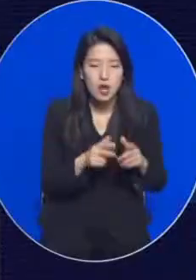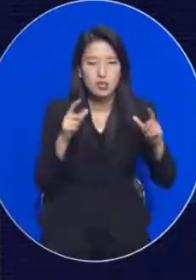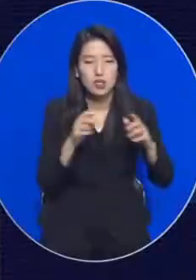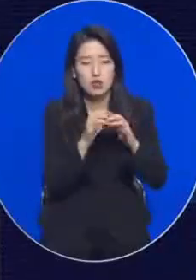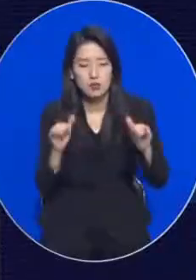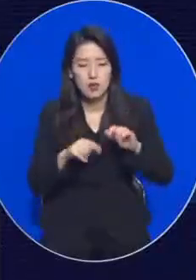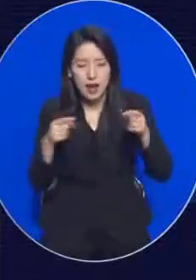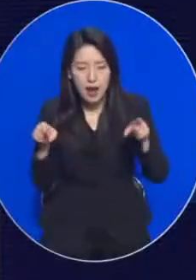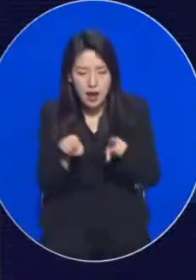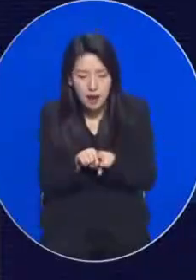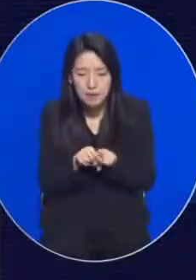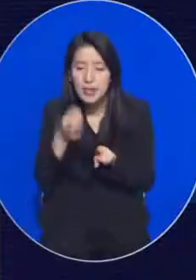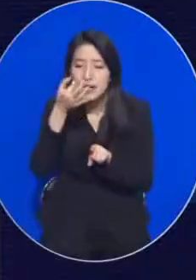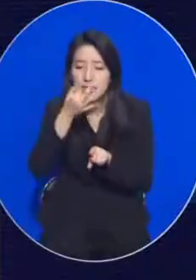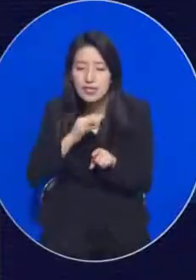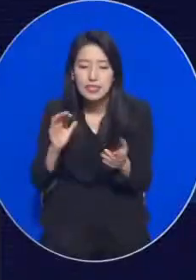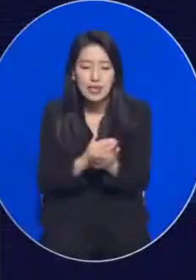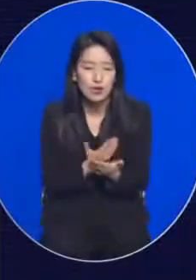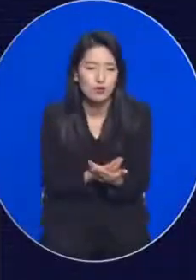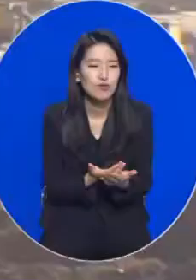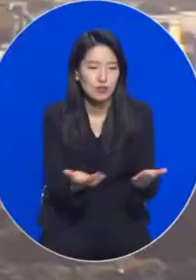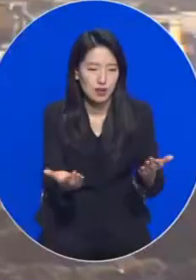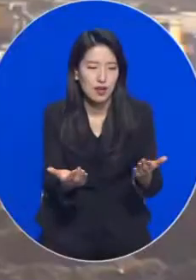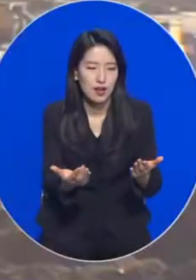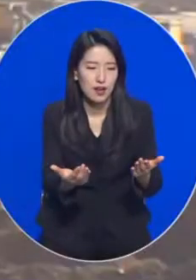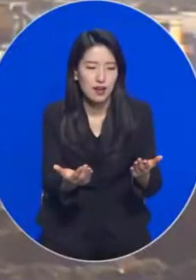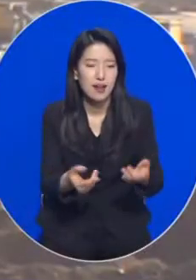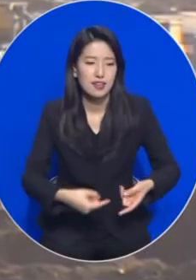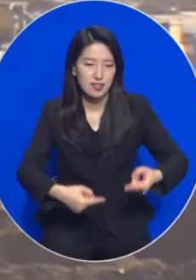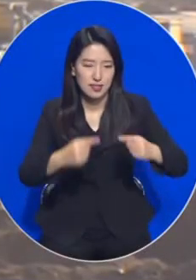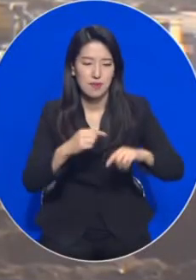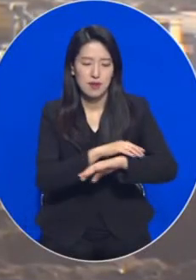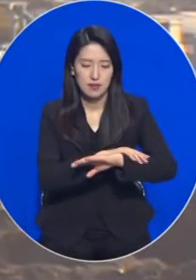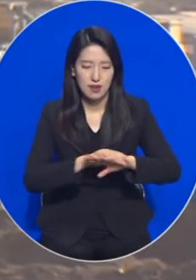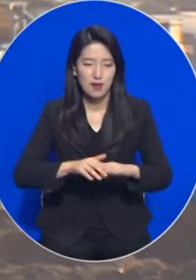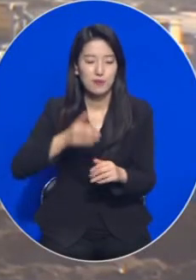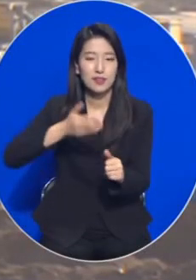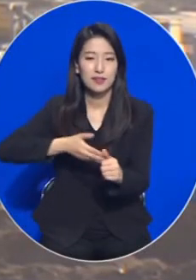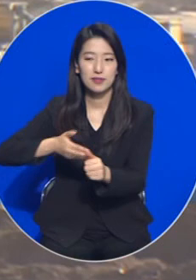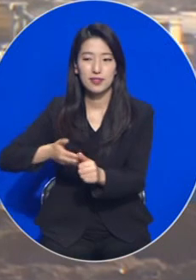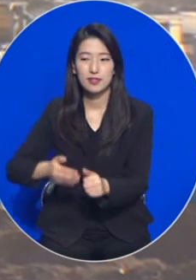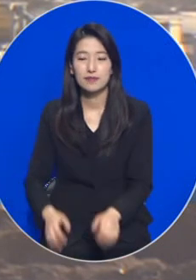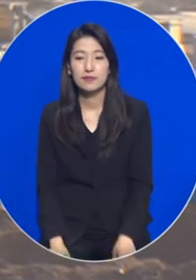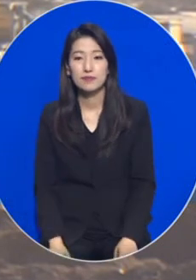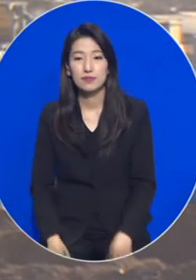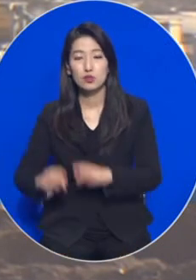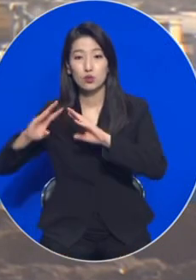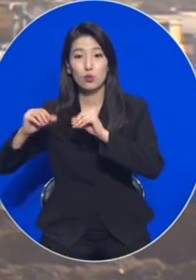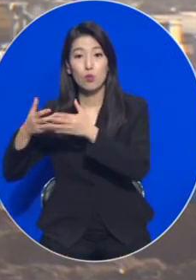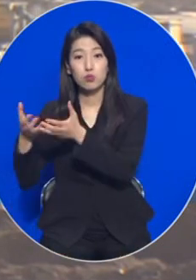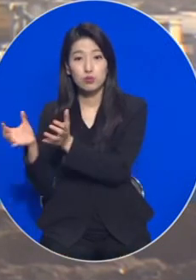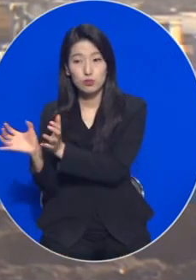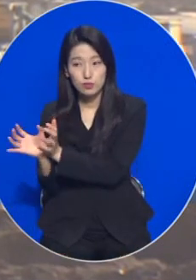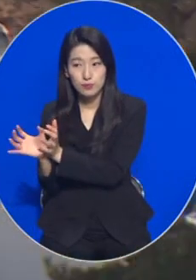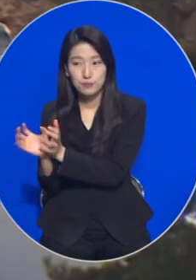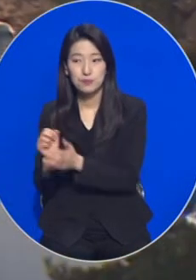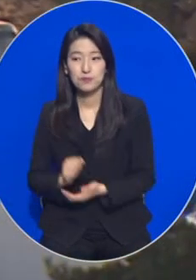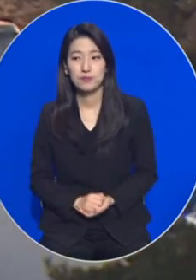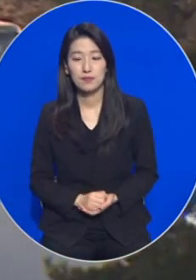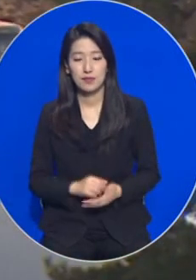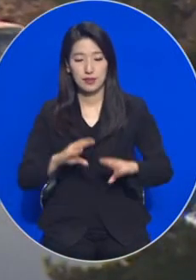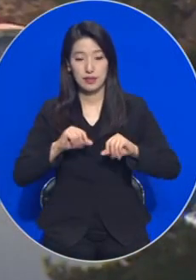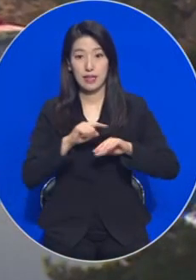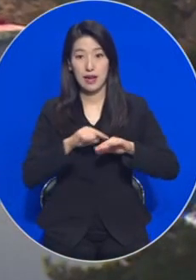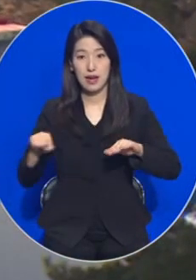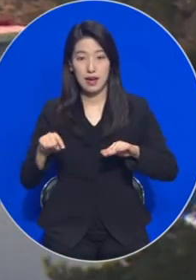주민들이 함께 나눌 수 있도록 하겠습니다. 국토교통부는 용도를 변경하는 경우 최대 700%까지